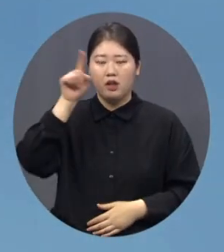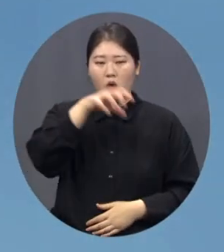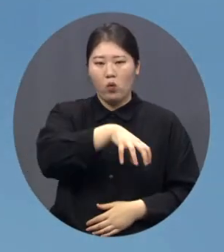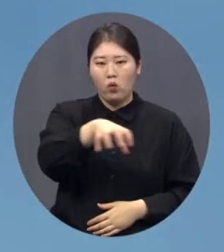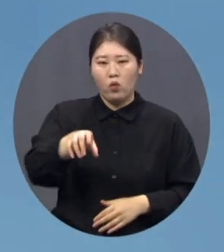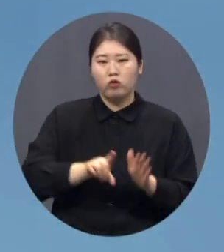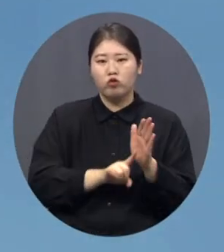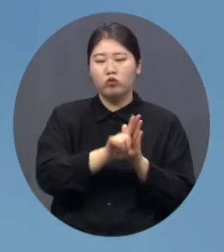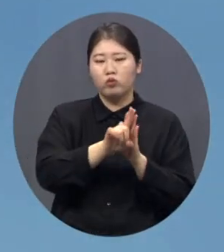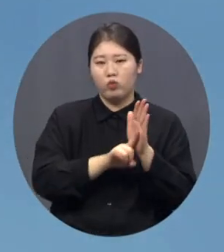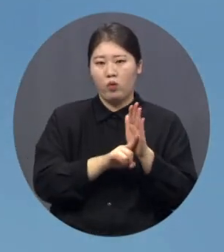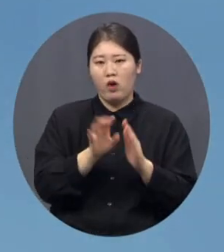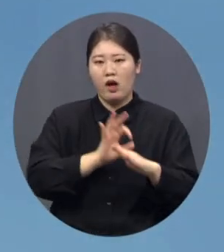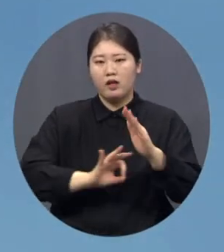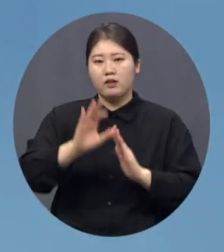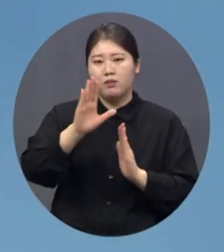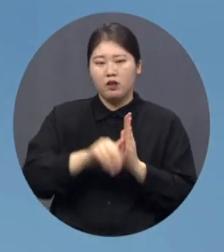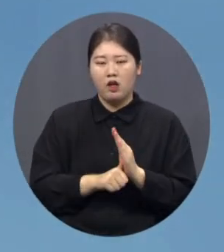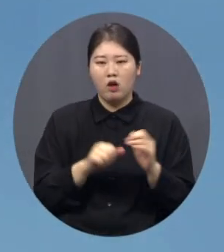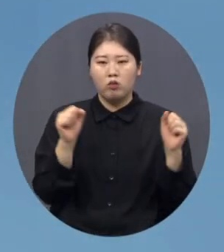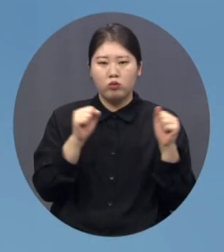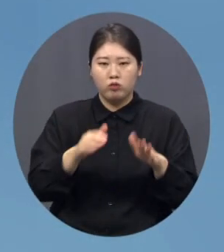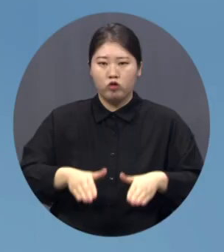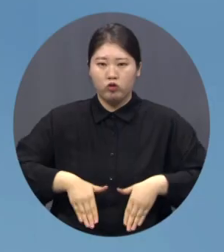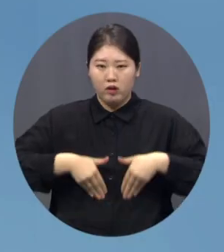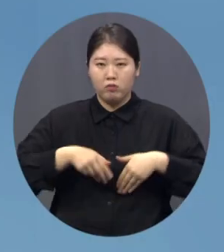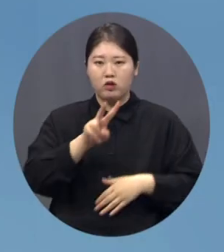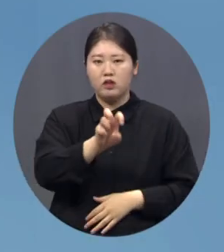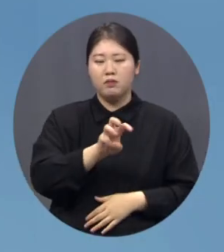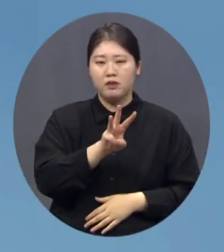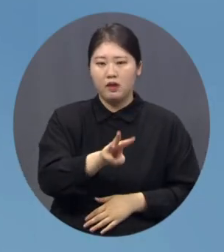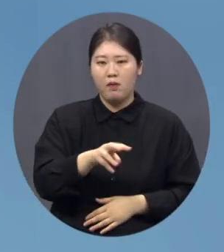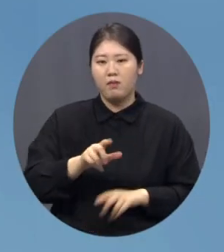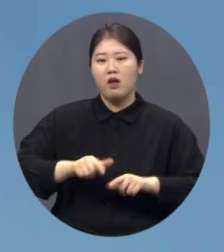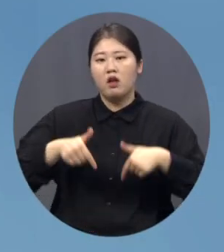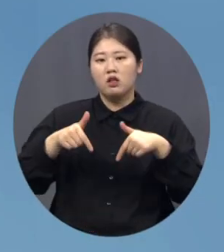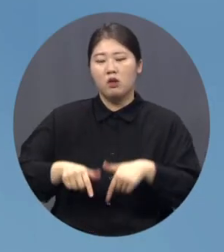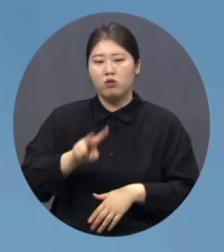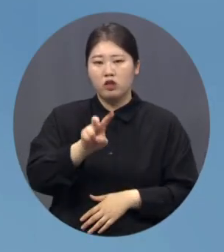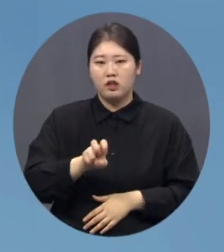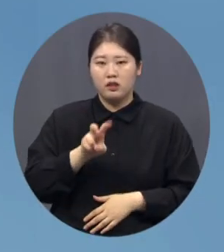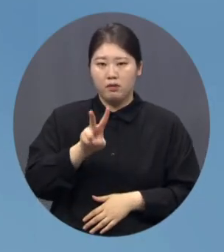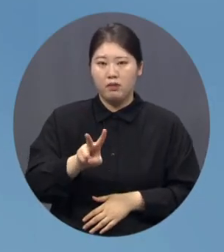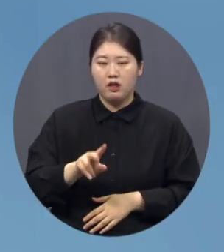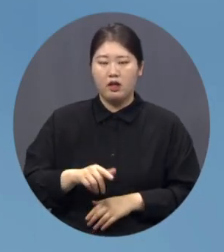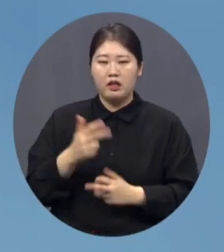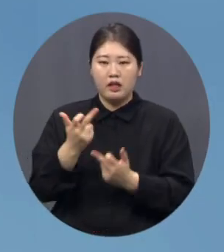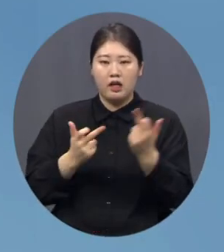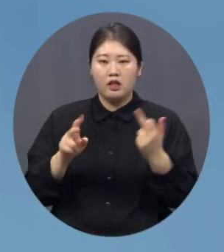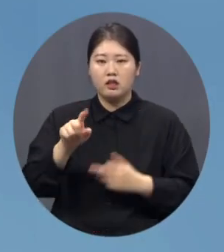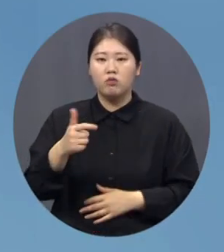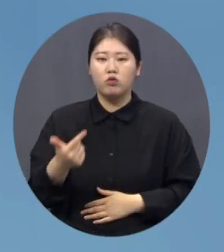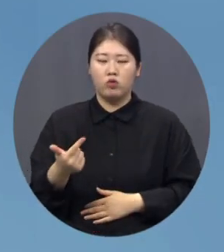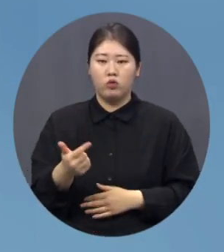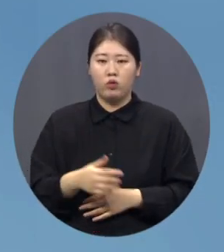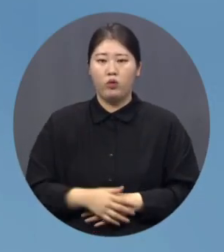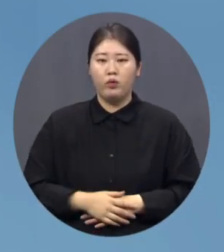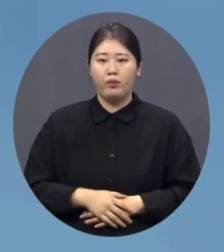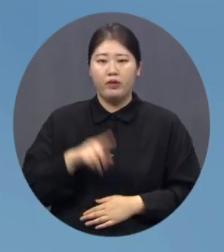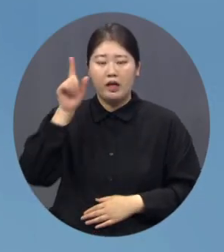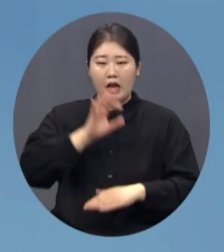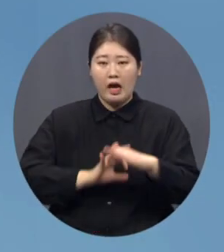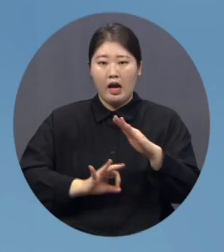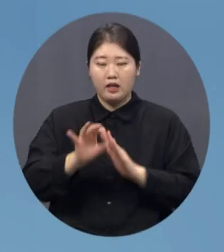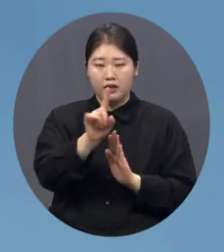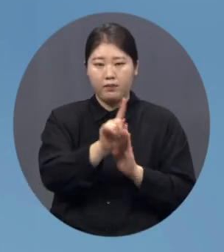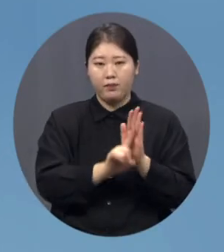내일 아침 최저 기온 북부와 남부 지역 23도 서부 지역 22도 상간 지역 16도로 시작하겠고요 내일 낮 최고